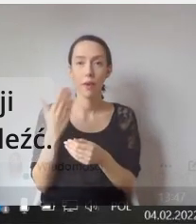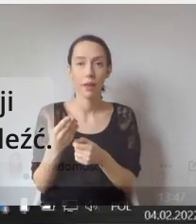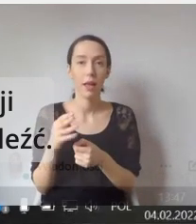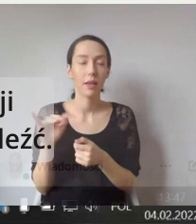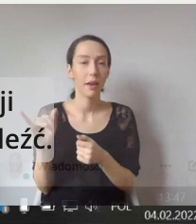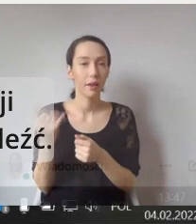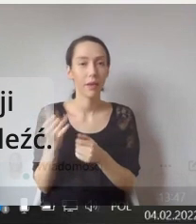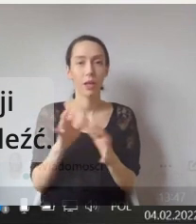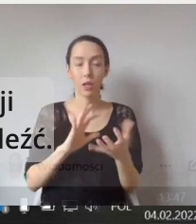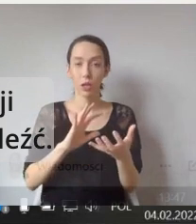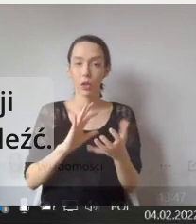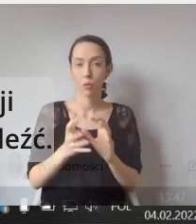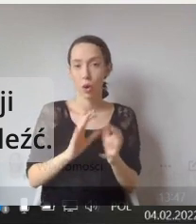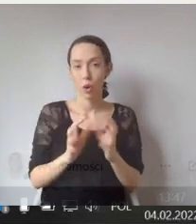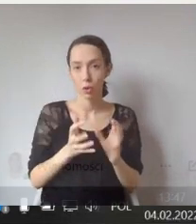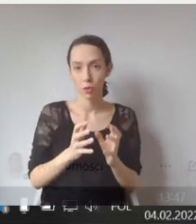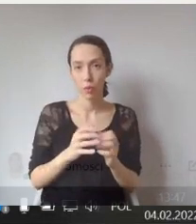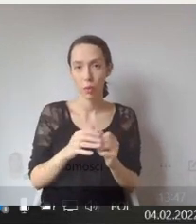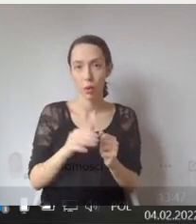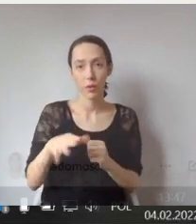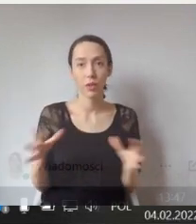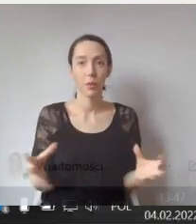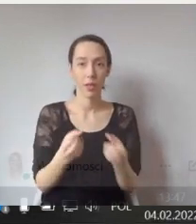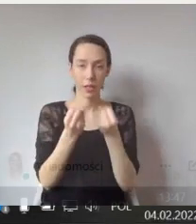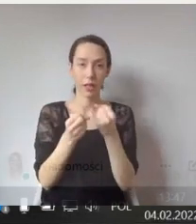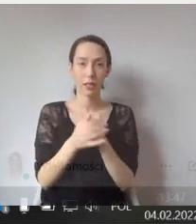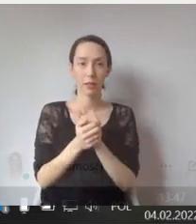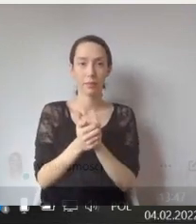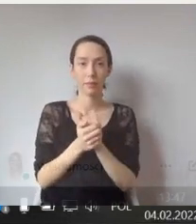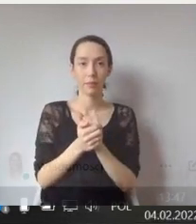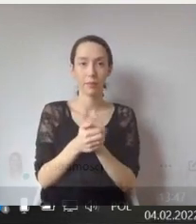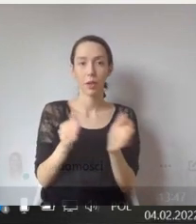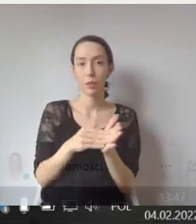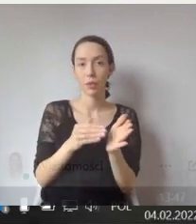powinniśmy się dać znaleźć. Moment, napiję się tylko wody.